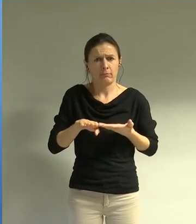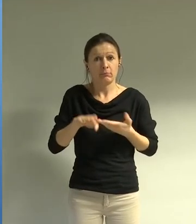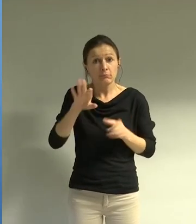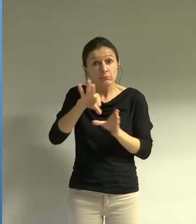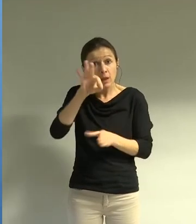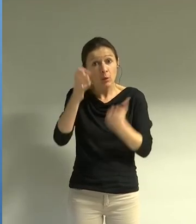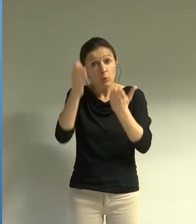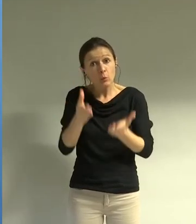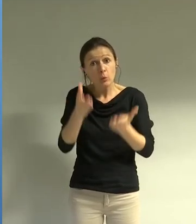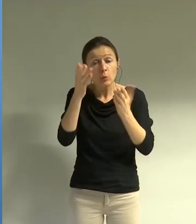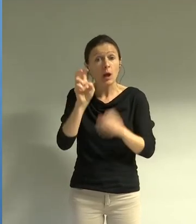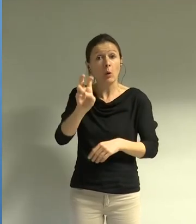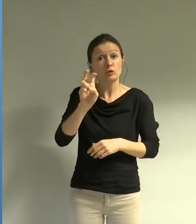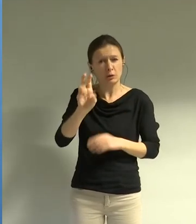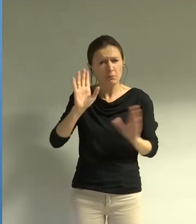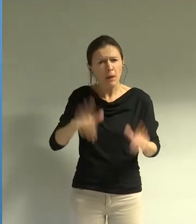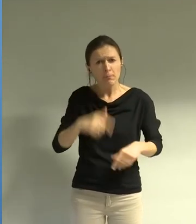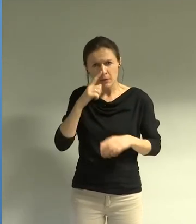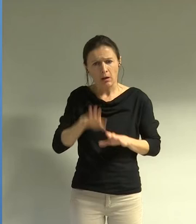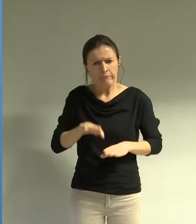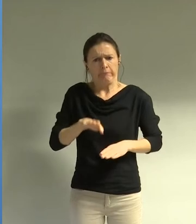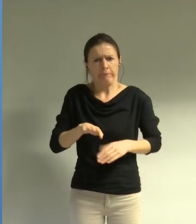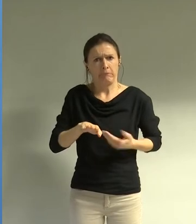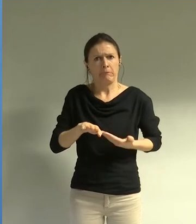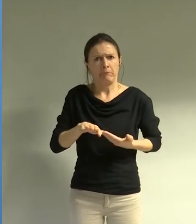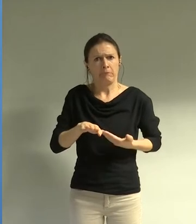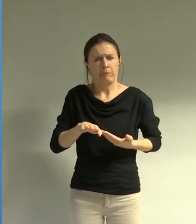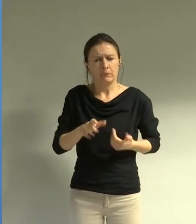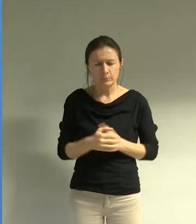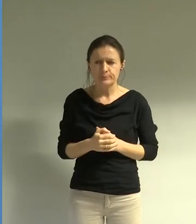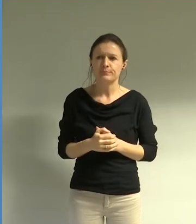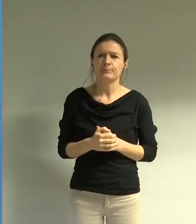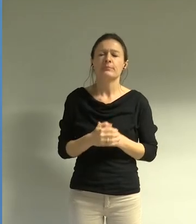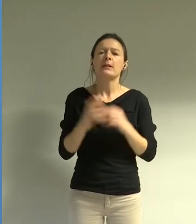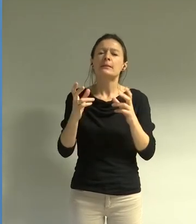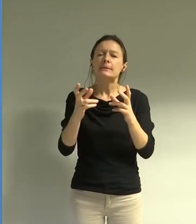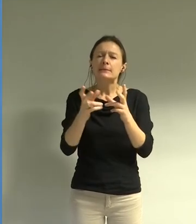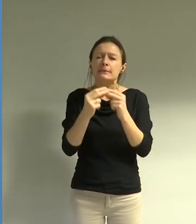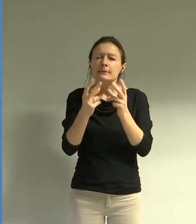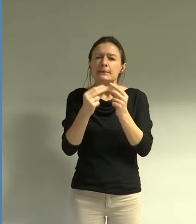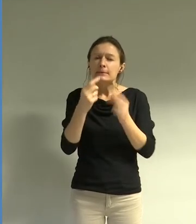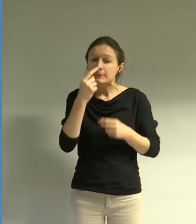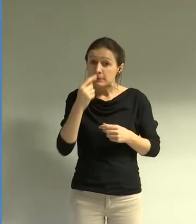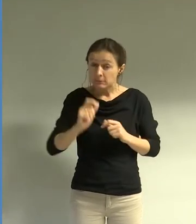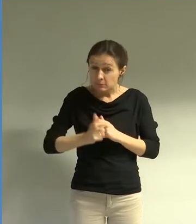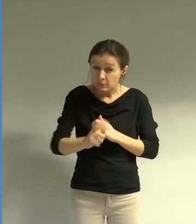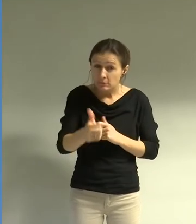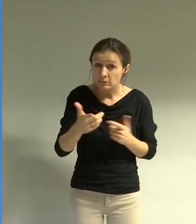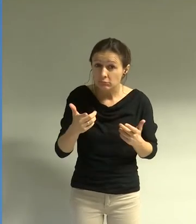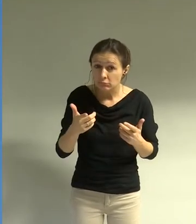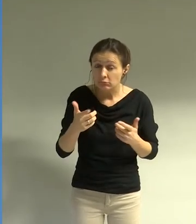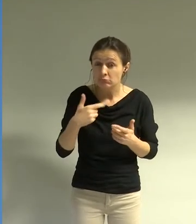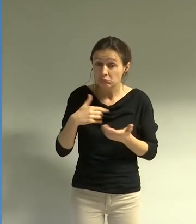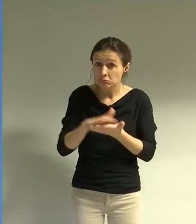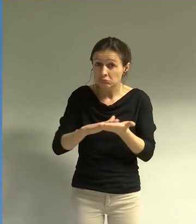rappelle ensuite l'idéologie que vous portez et qui va malheureusement conduire cette démarche prospective il n'est pas nécessaire ici de rappeler que nous ne